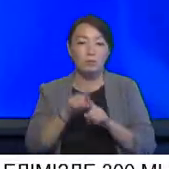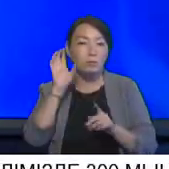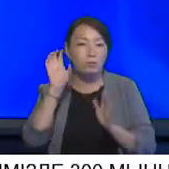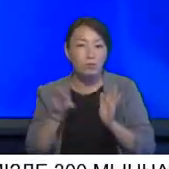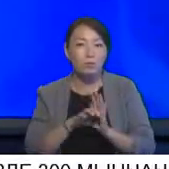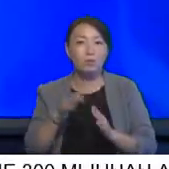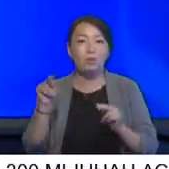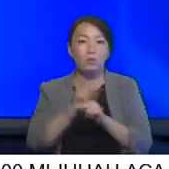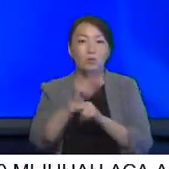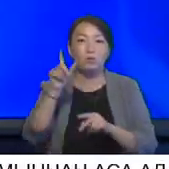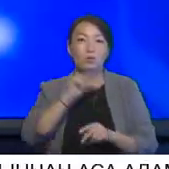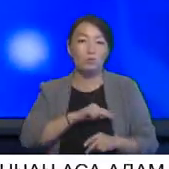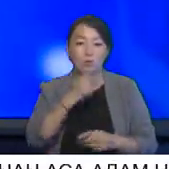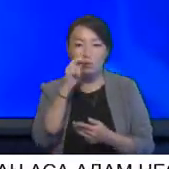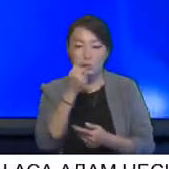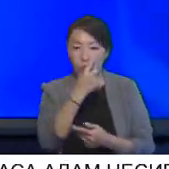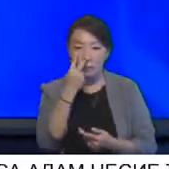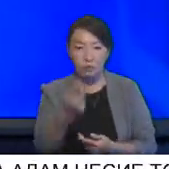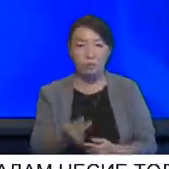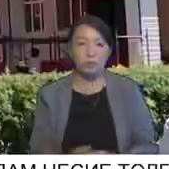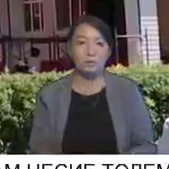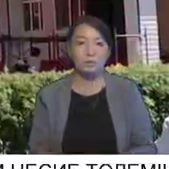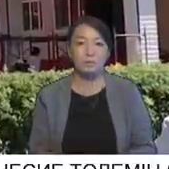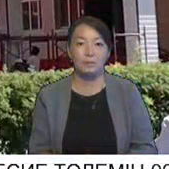тұрып, жөндеу жұмыстарын көзбен көрді.